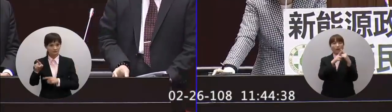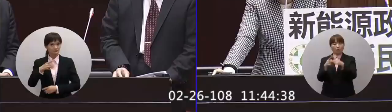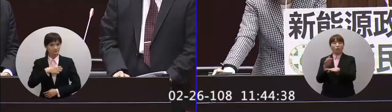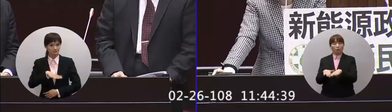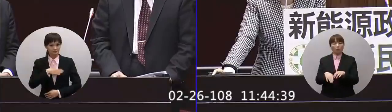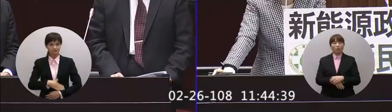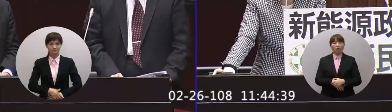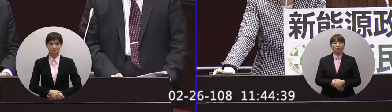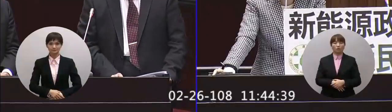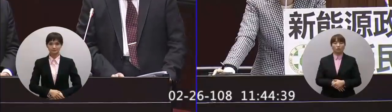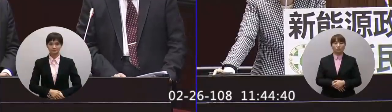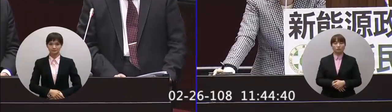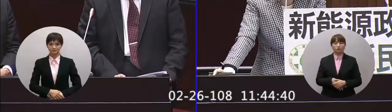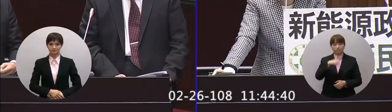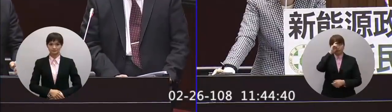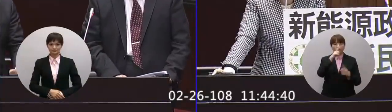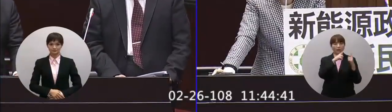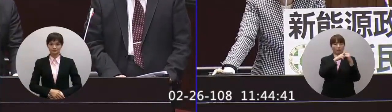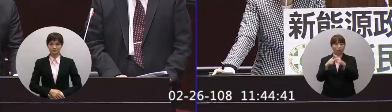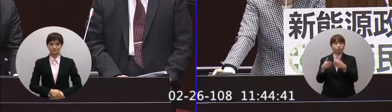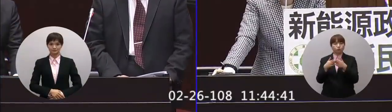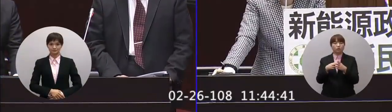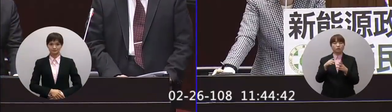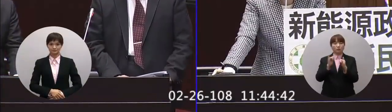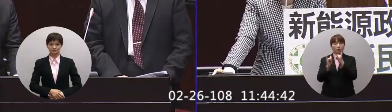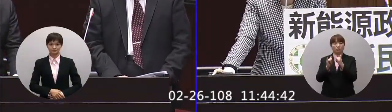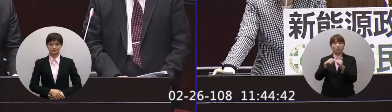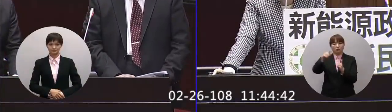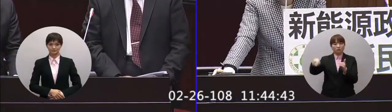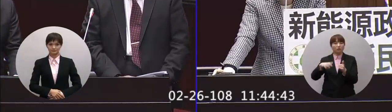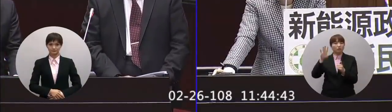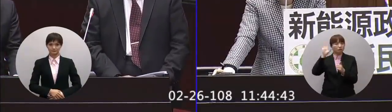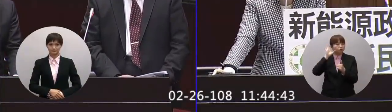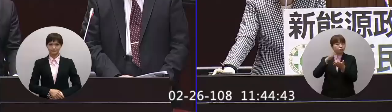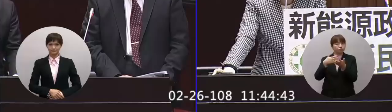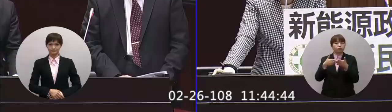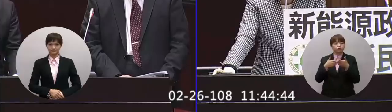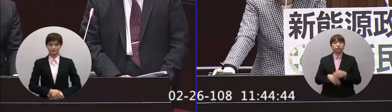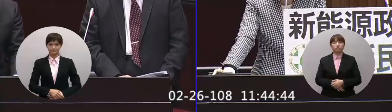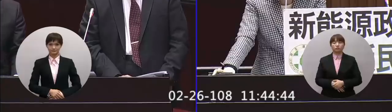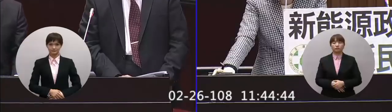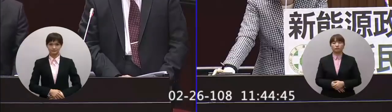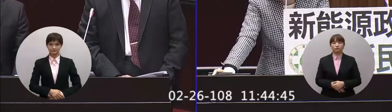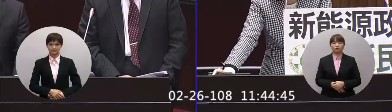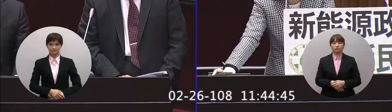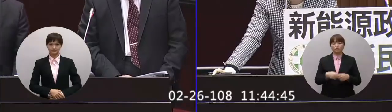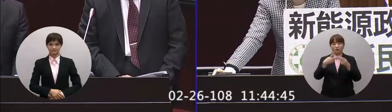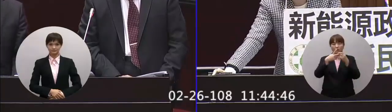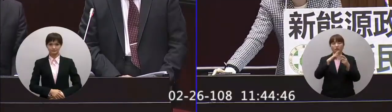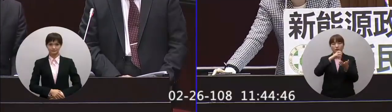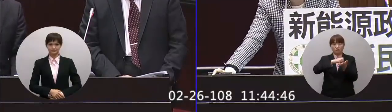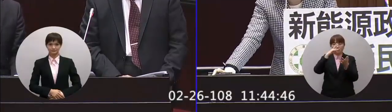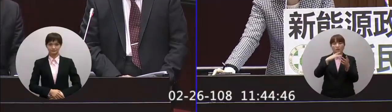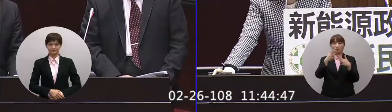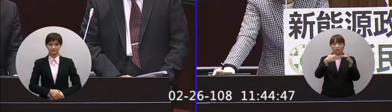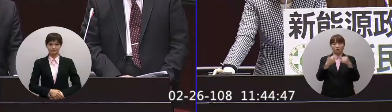解，好，我希望你们可以派人去出席哦，民间的声音还是要听哦。第二个，核能学会已经正式